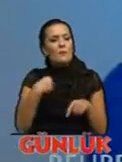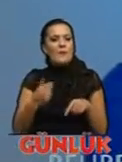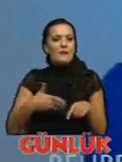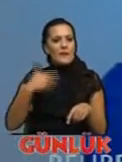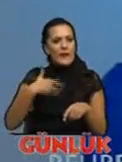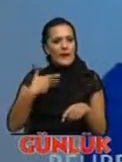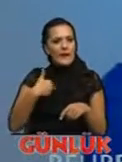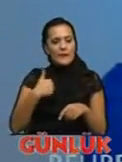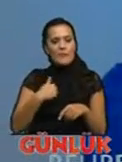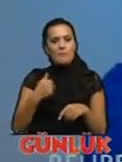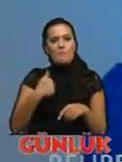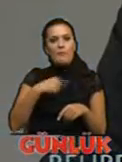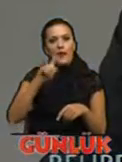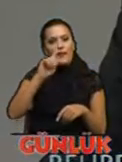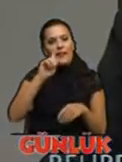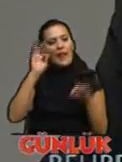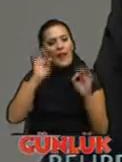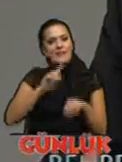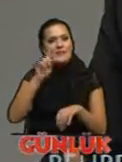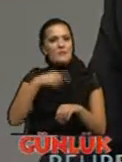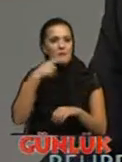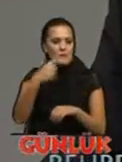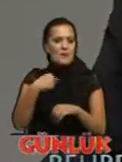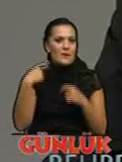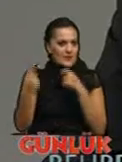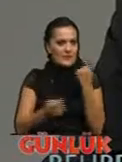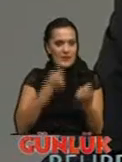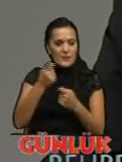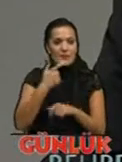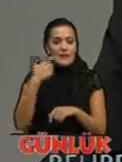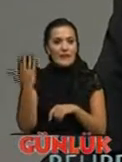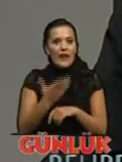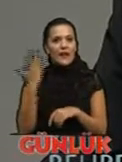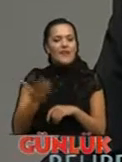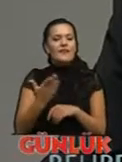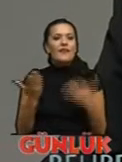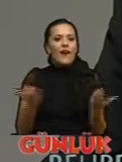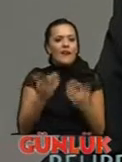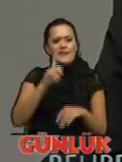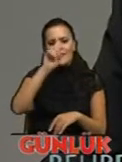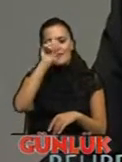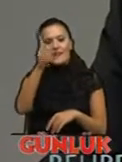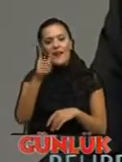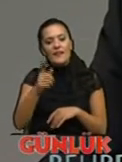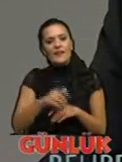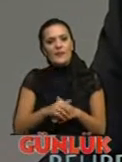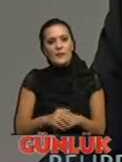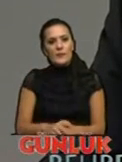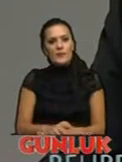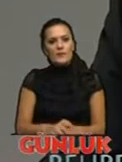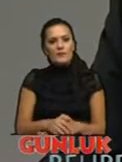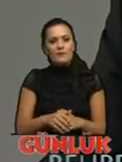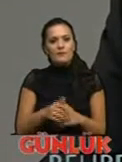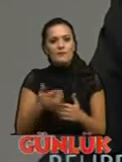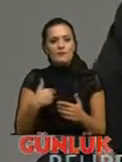aslında. Ben tek her zaman söylemeye çalıştım yıllardır. Artık sadece